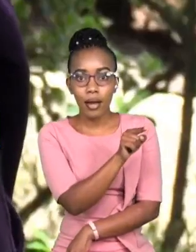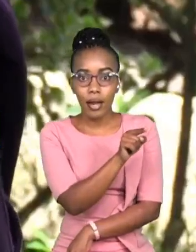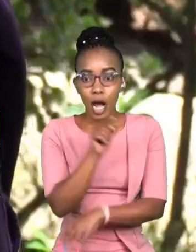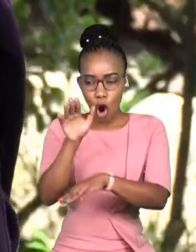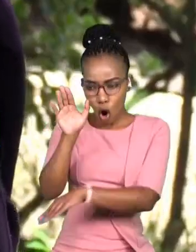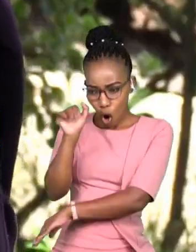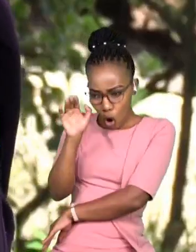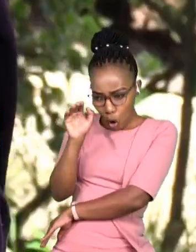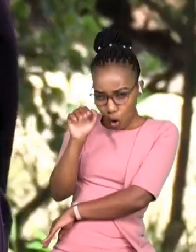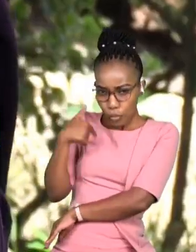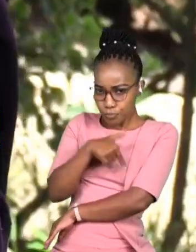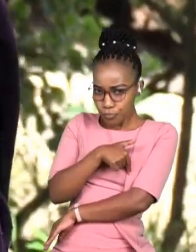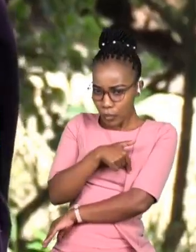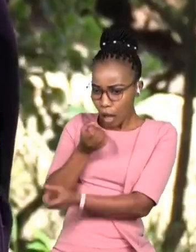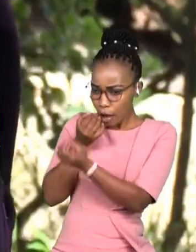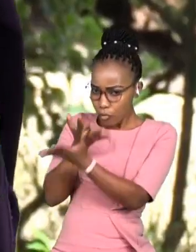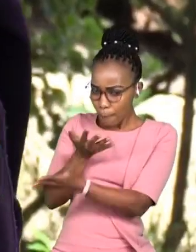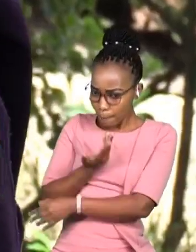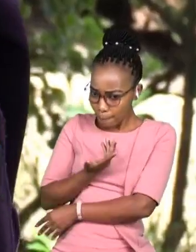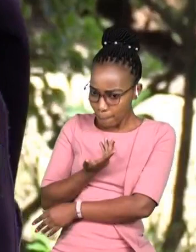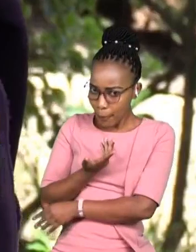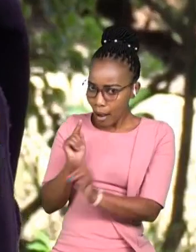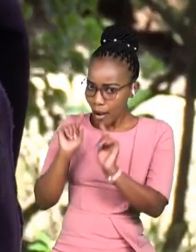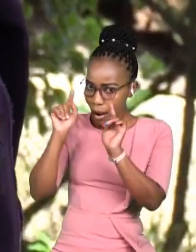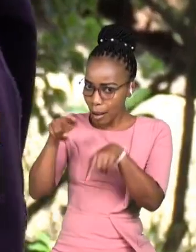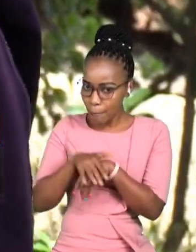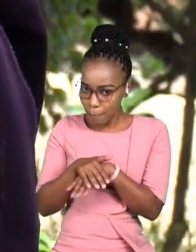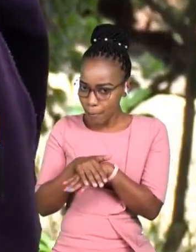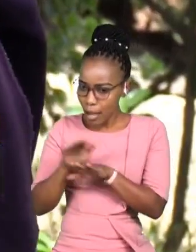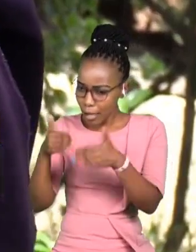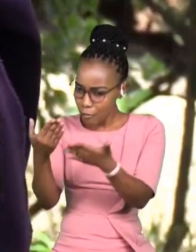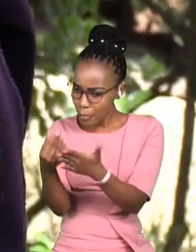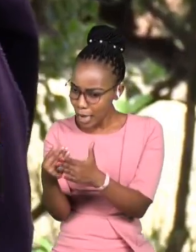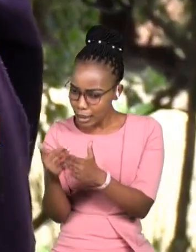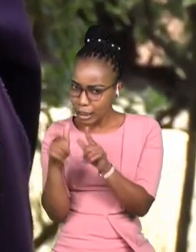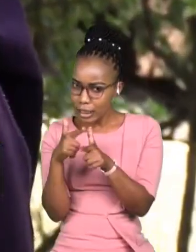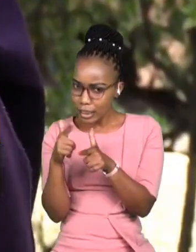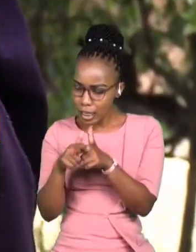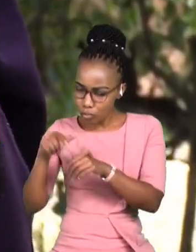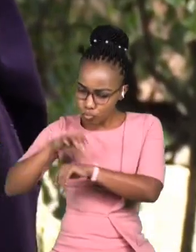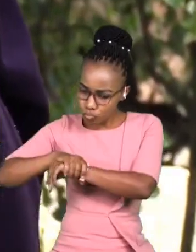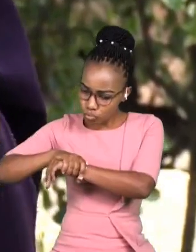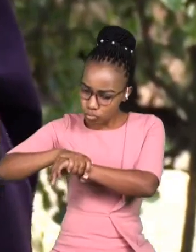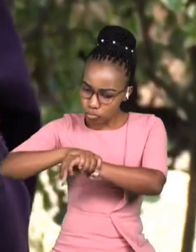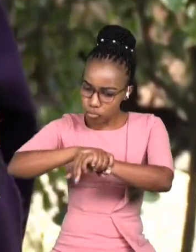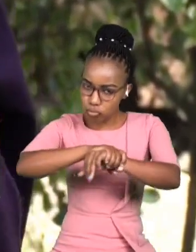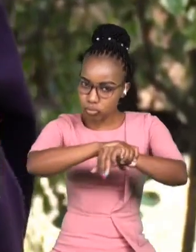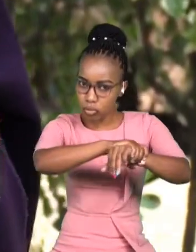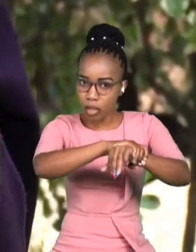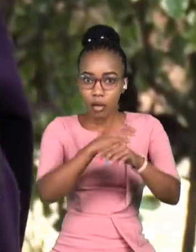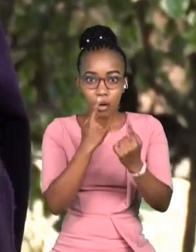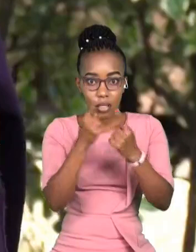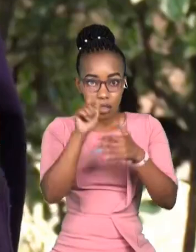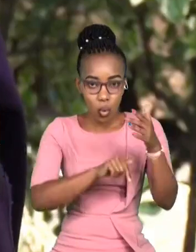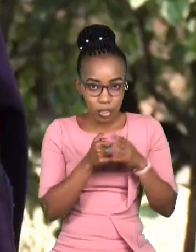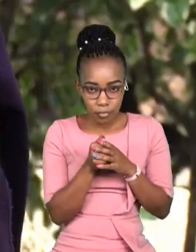alituita akatuambia tukuja tupe pesa, akatushika akatuambia anatufanya tabia